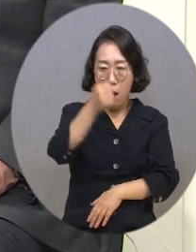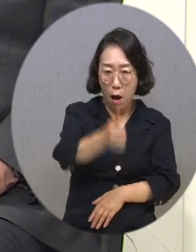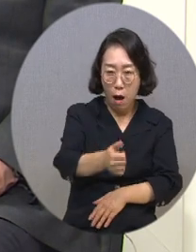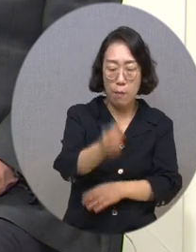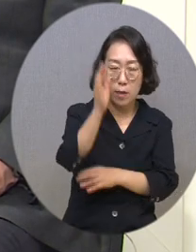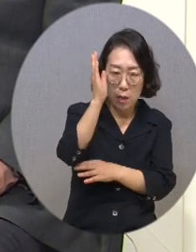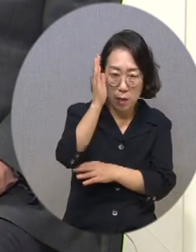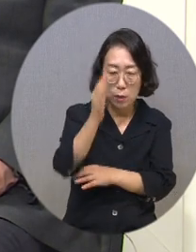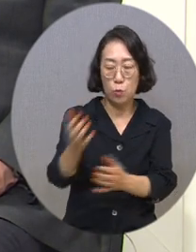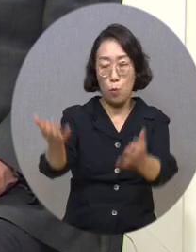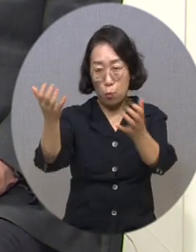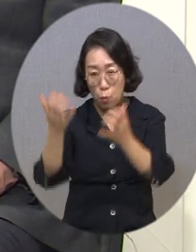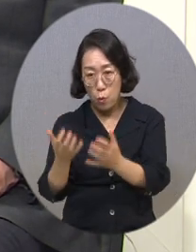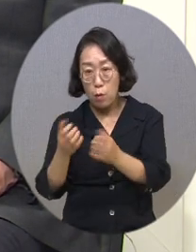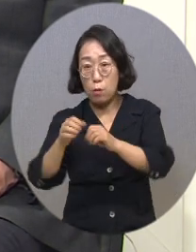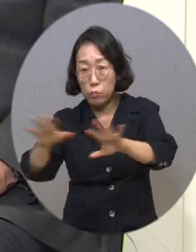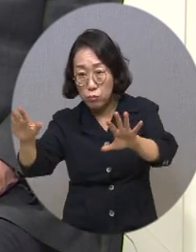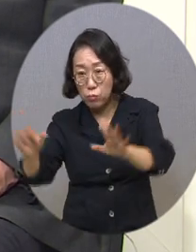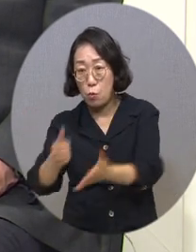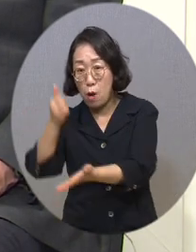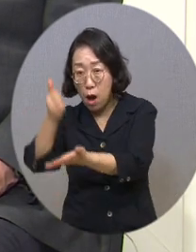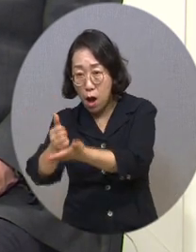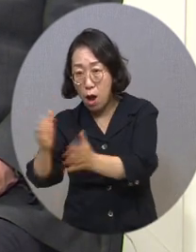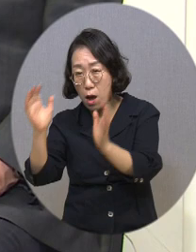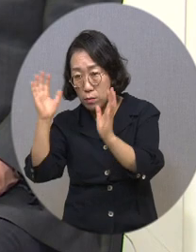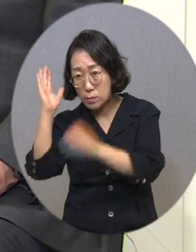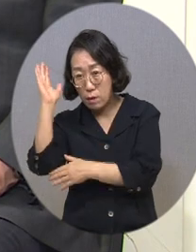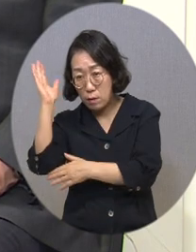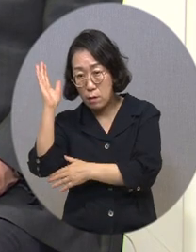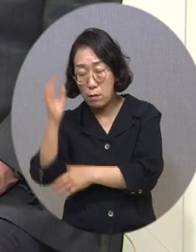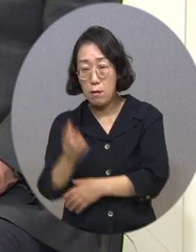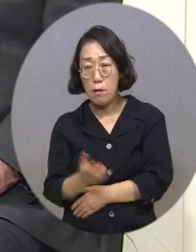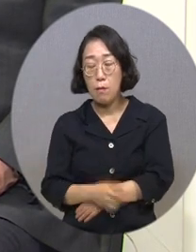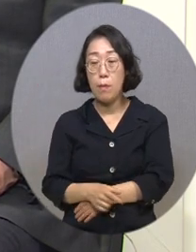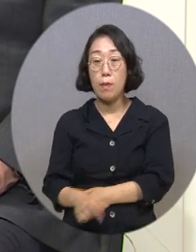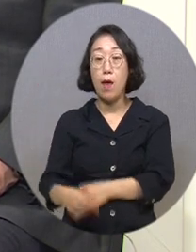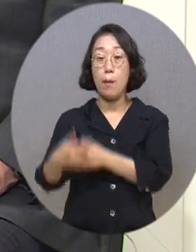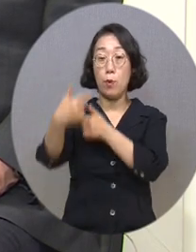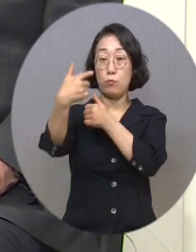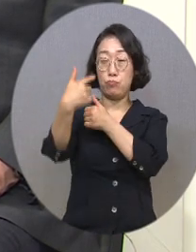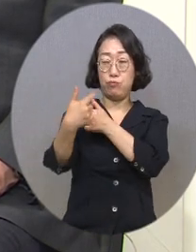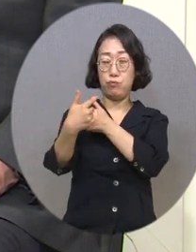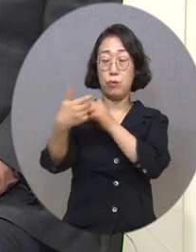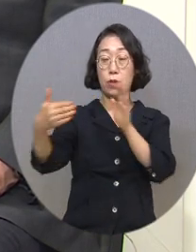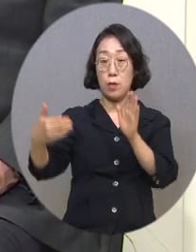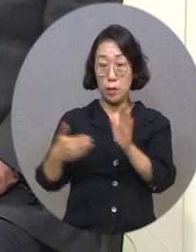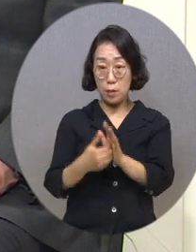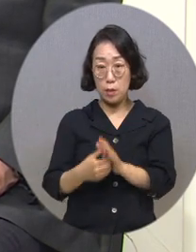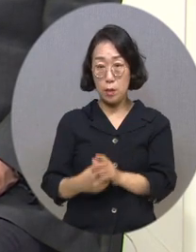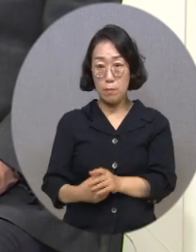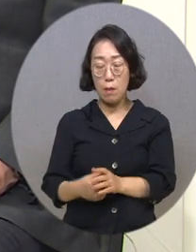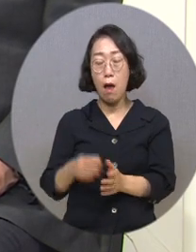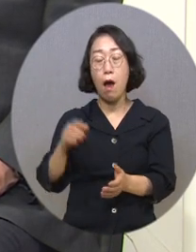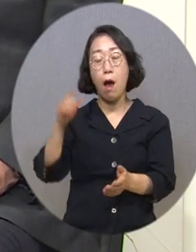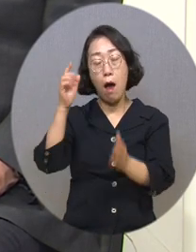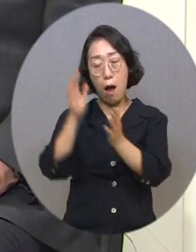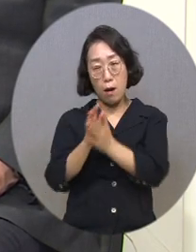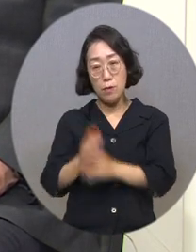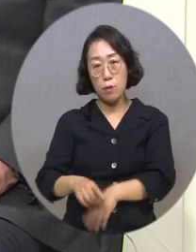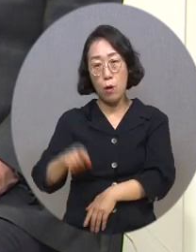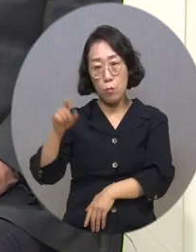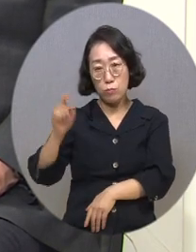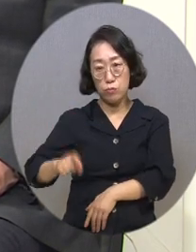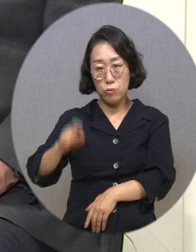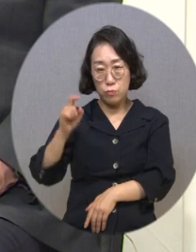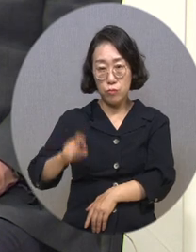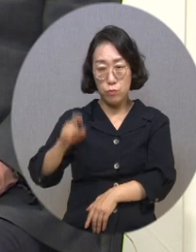사람이 모이고 또 듣고 수익이 일어나잖아요. 근데 한번 강의를 찍어놓으면 사람들이 알아서 이제 와서 그걸 클릭하면서 사는 거죠.